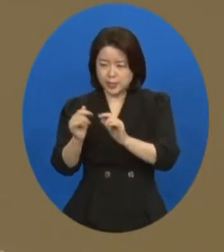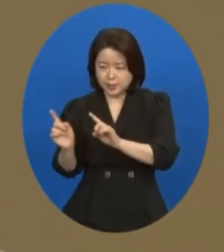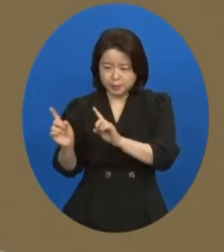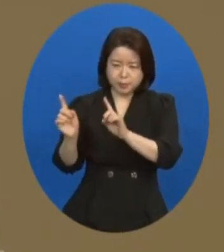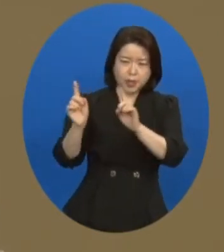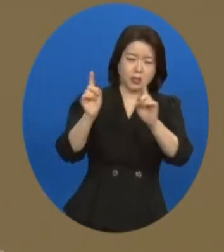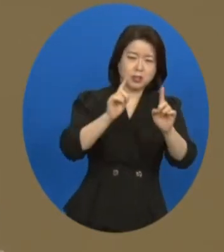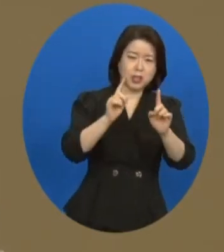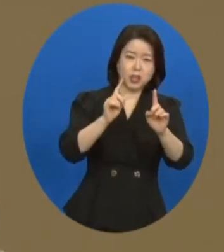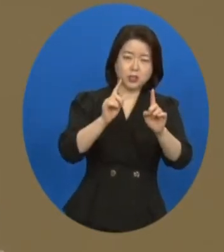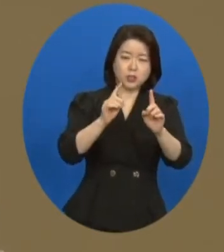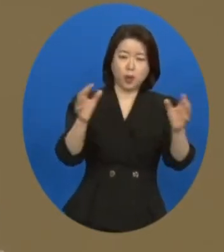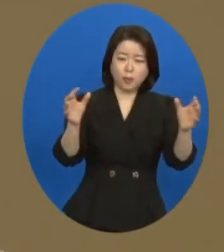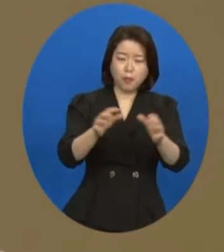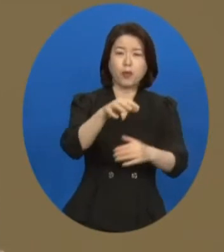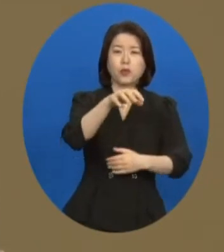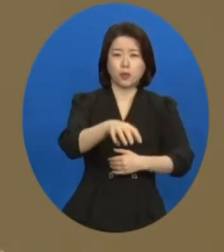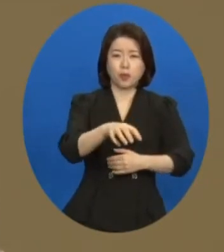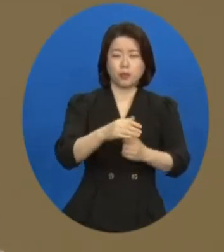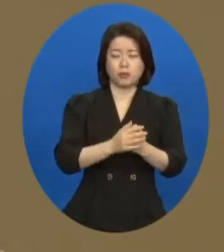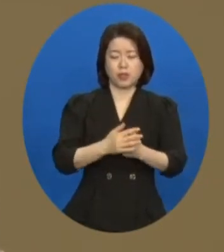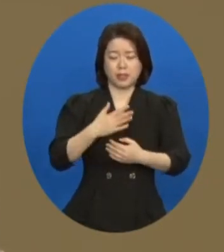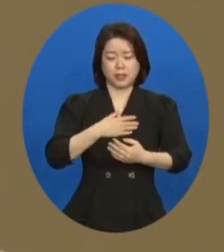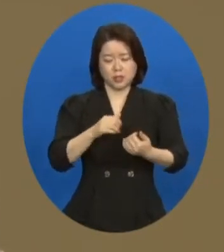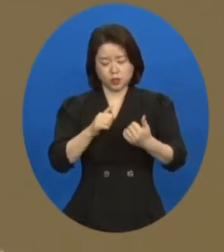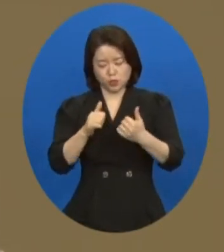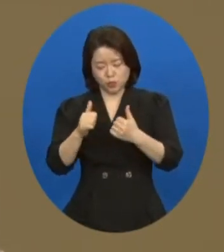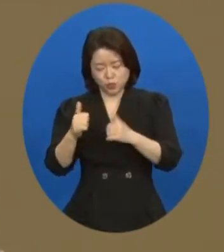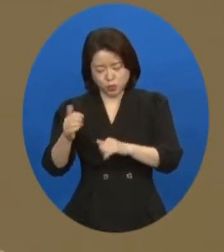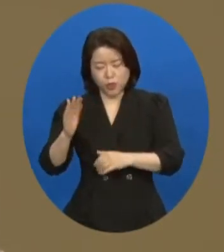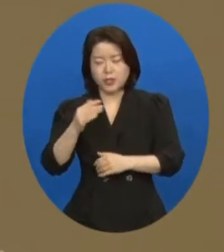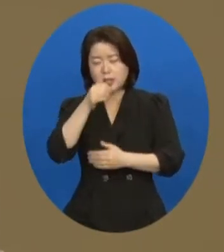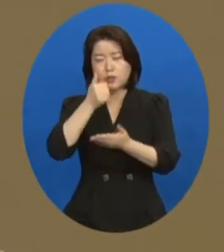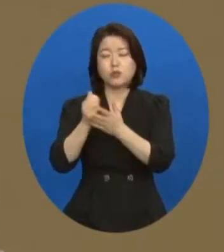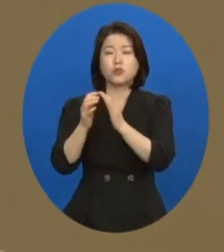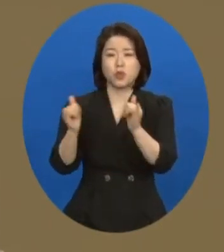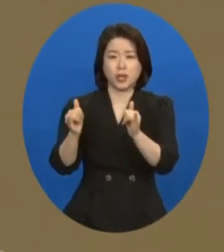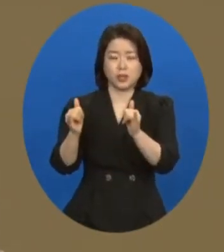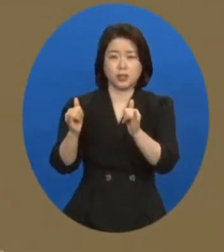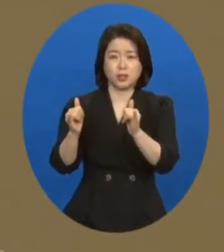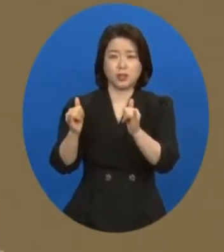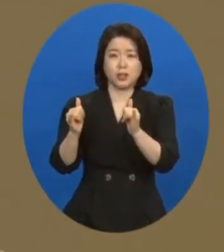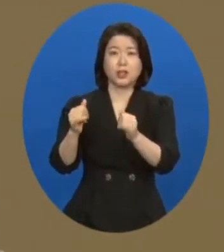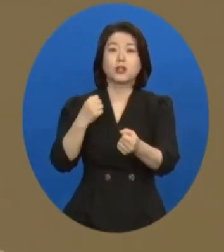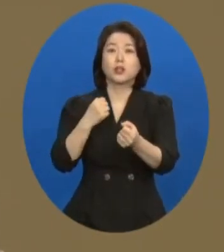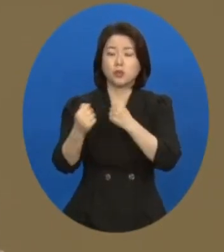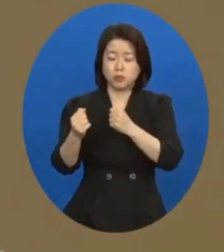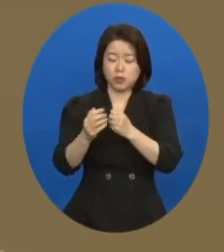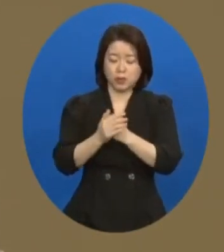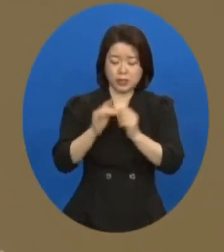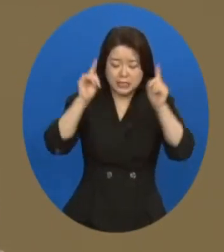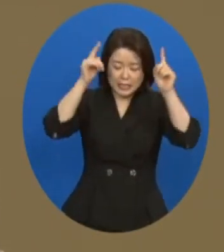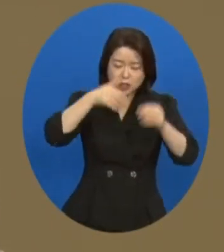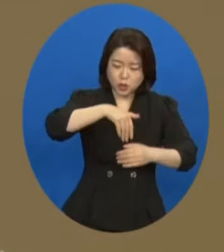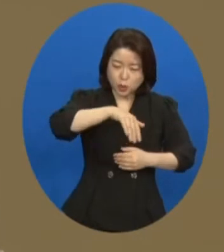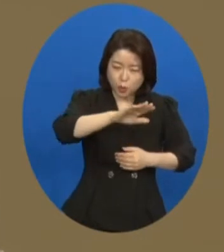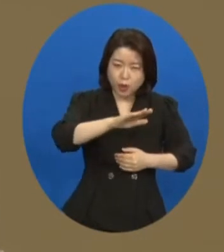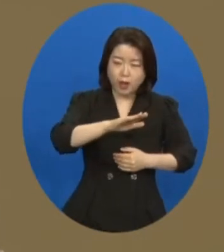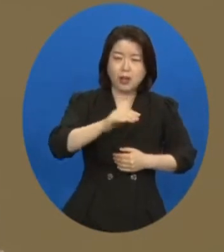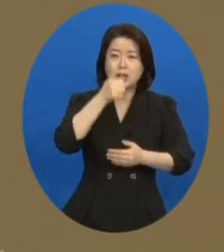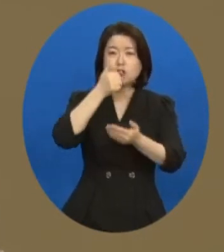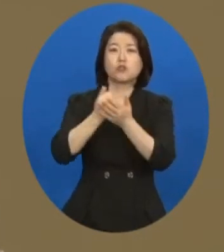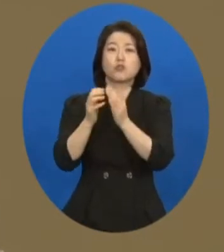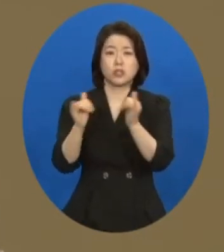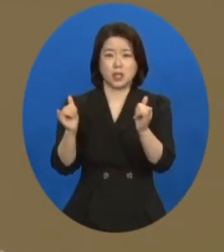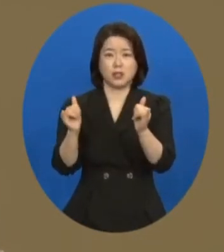죽을 수밖에 없는 죄 정말 멸망 받을 취 지옥 갈 수밖에 없는 죄 2